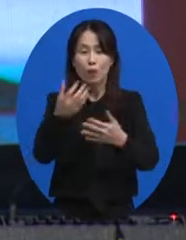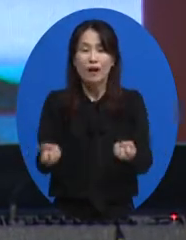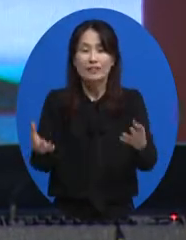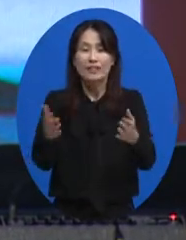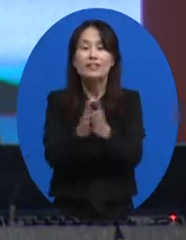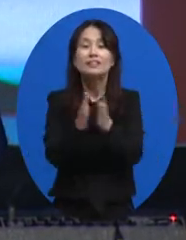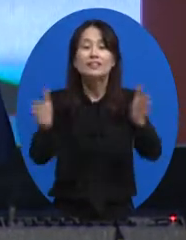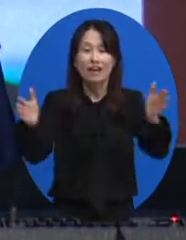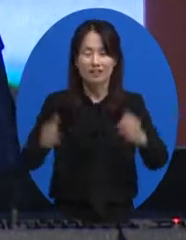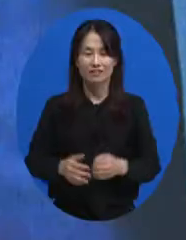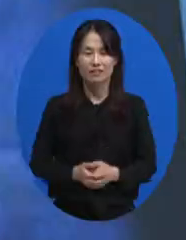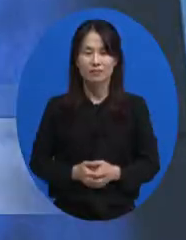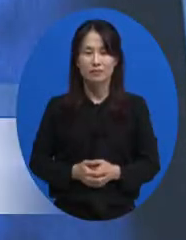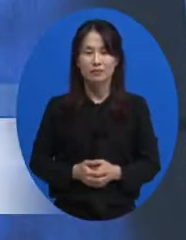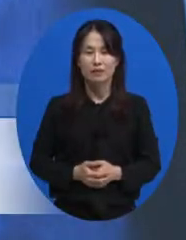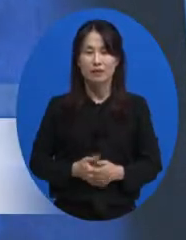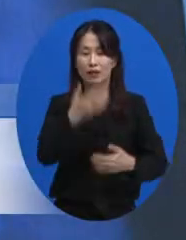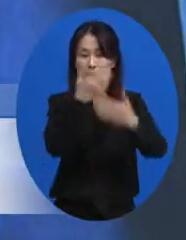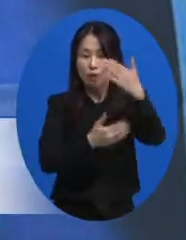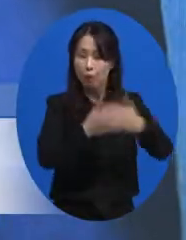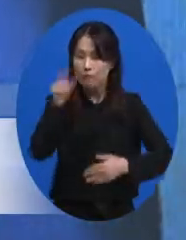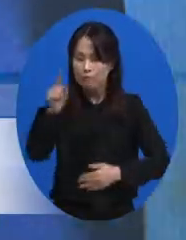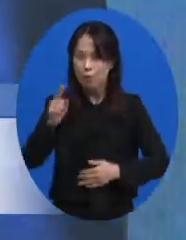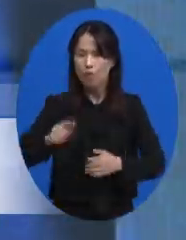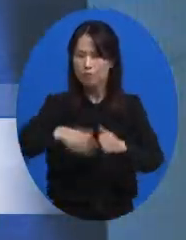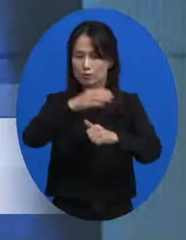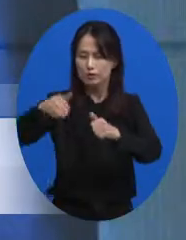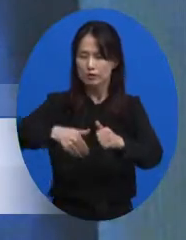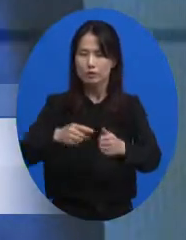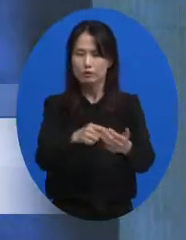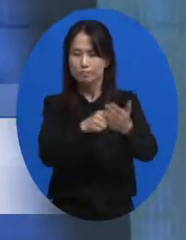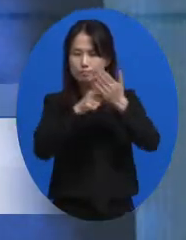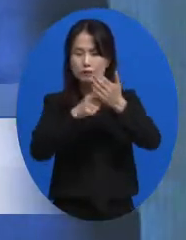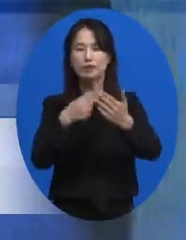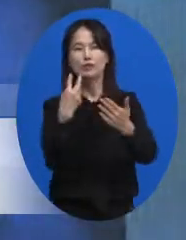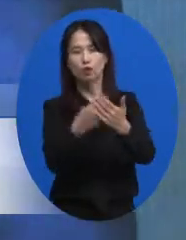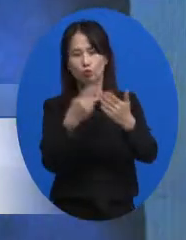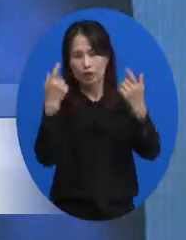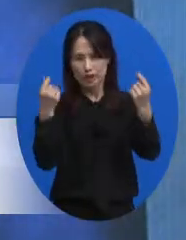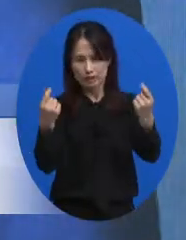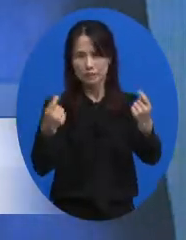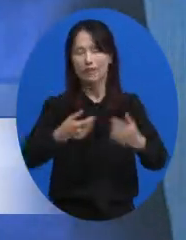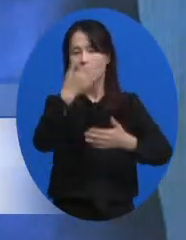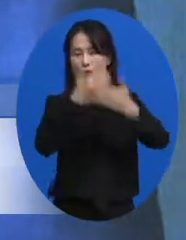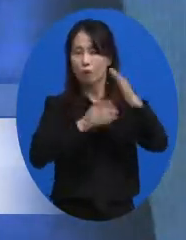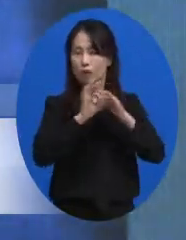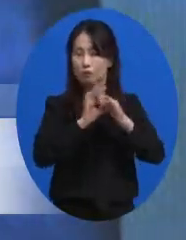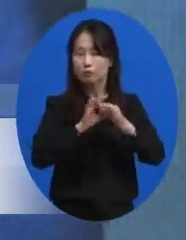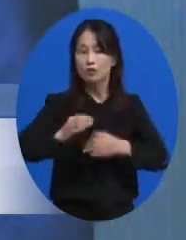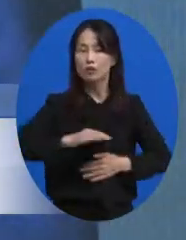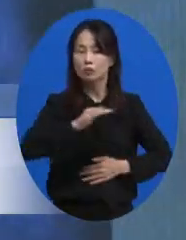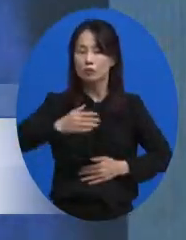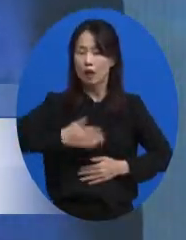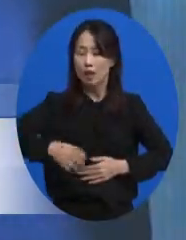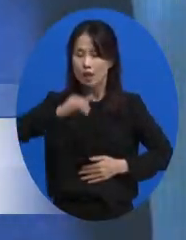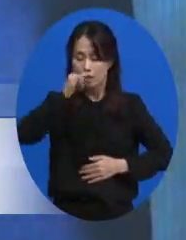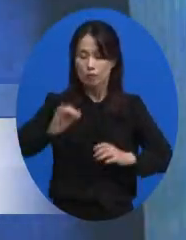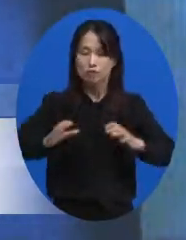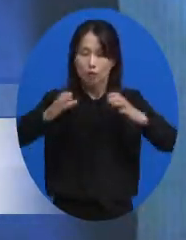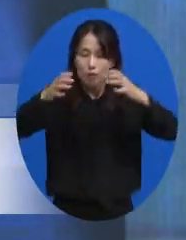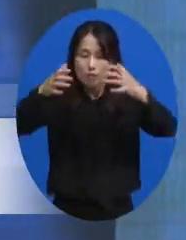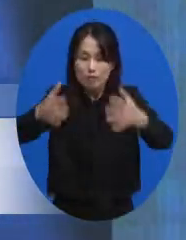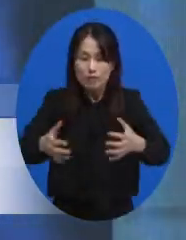개최됐습니다 영화는 그 시대를 비추는 거울이다라는 말과 같이 영화를 통해 우리가 알고